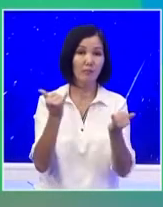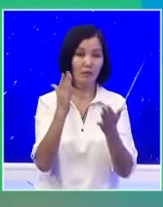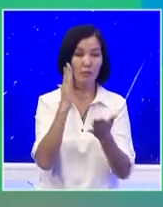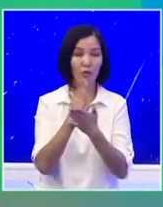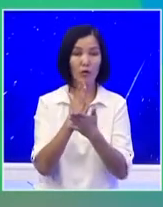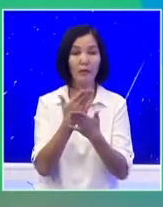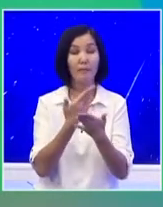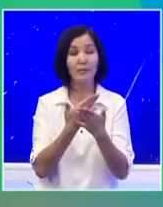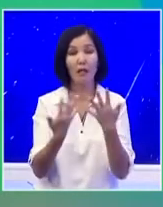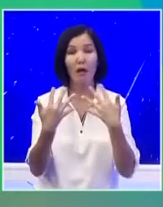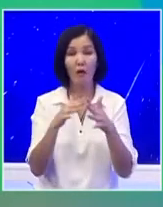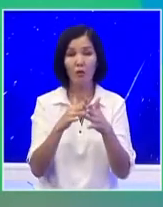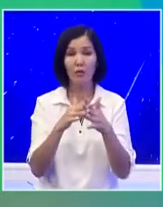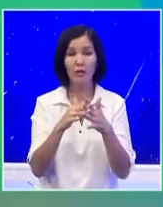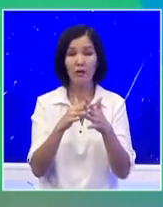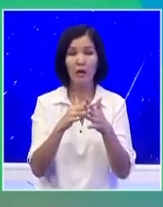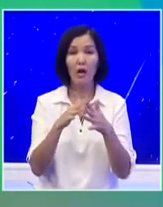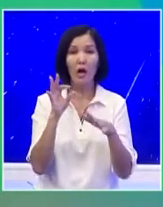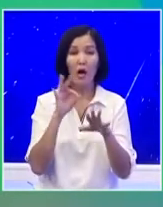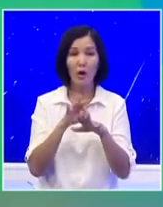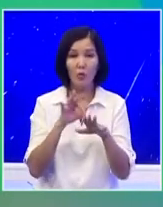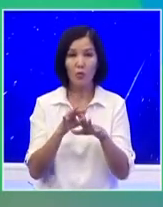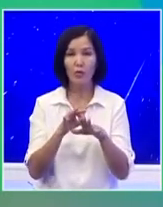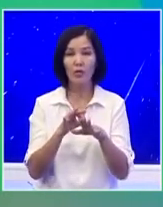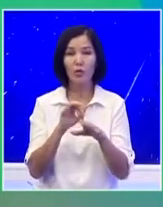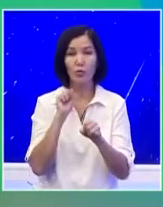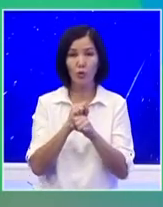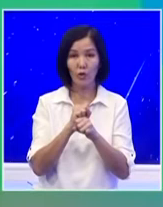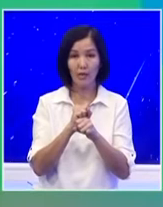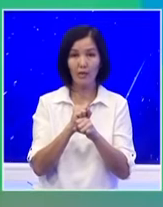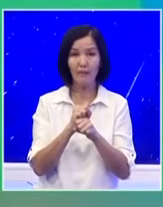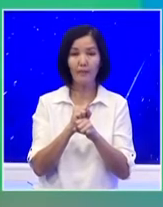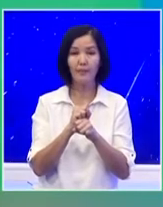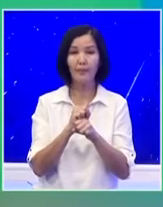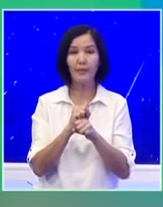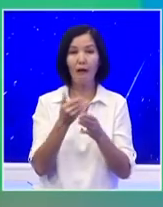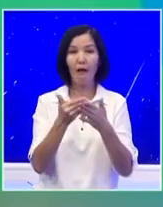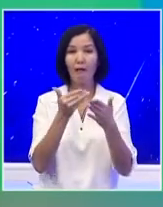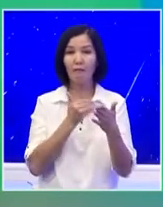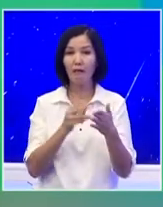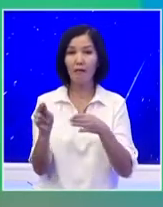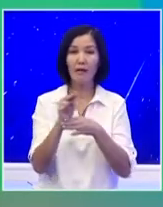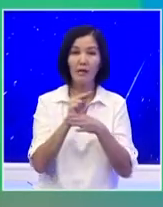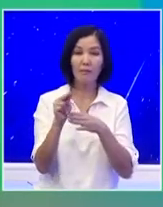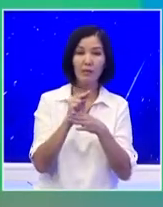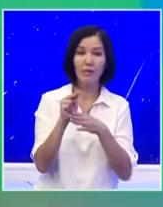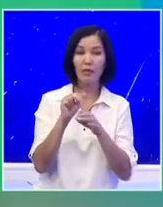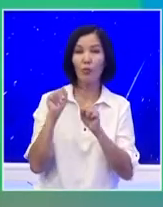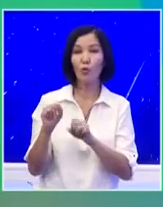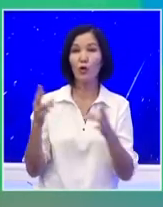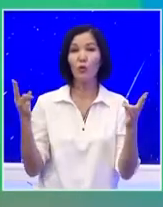айтқанда, аурудың асқындырмай алдын алуға жетті парацетамол, ибупрофен және басқа да